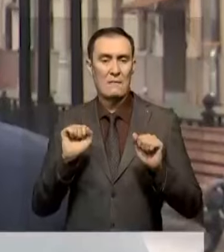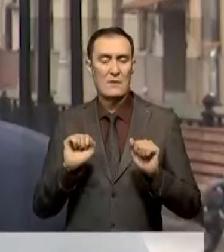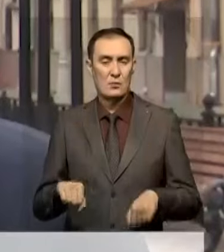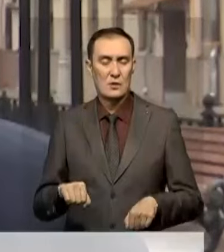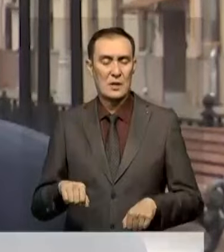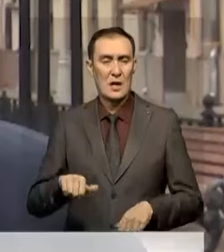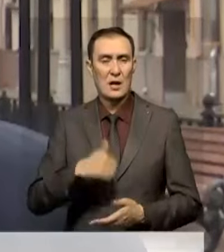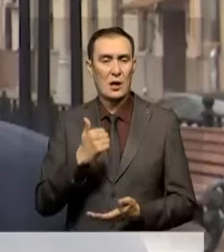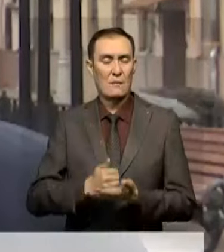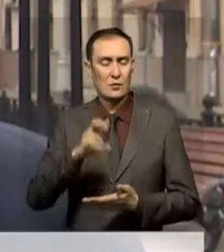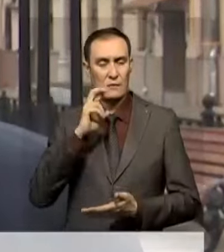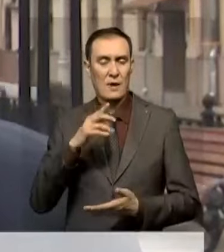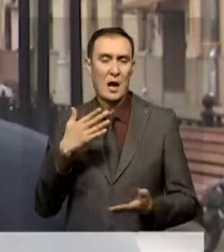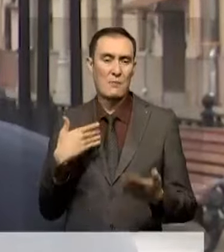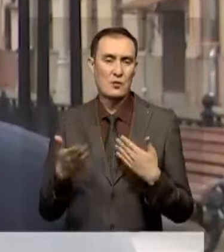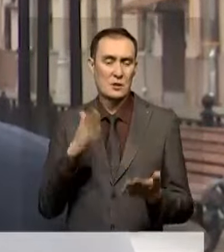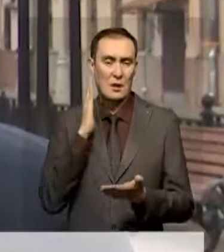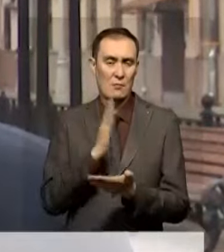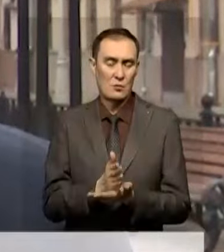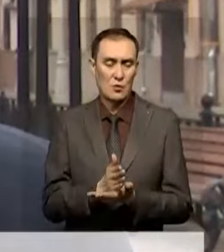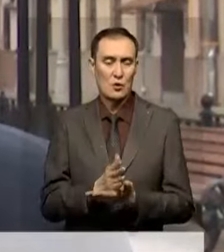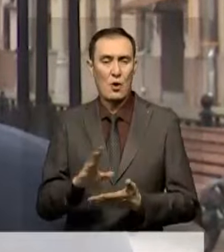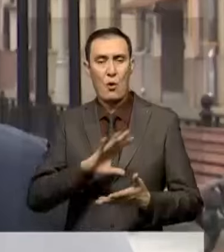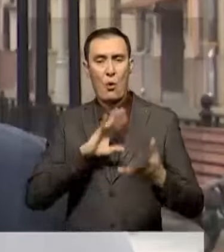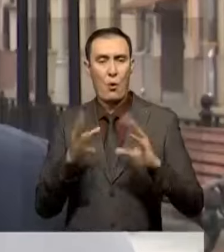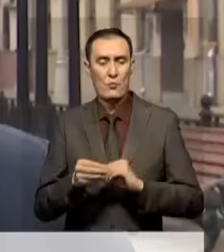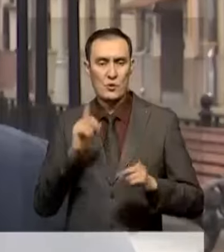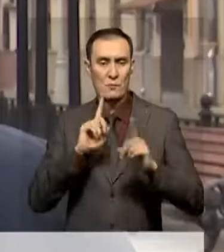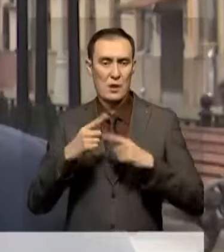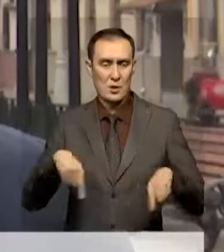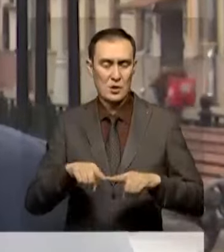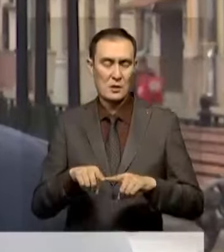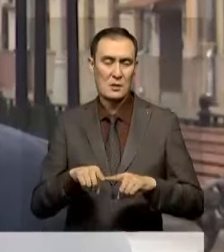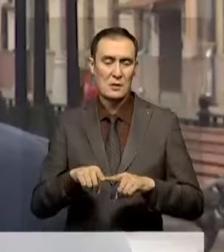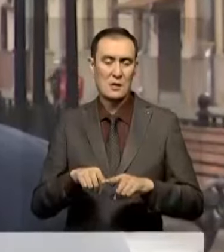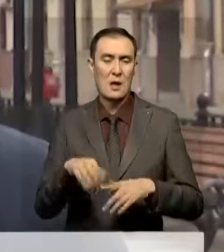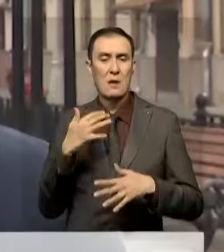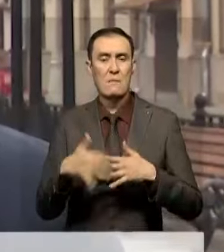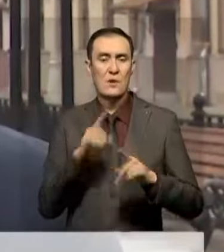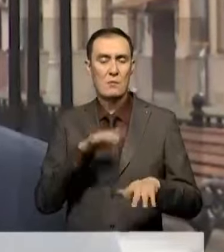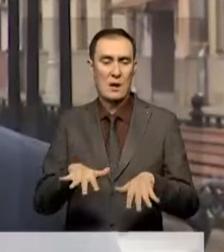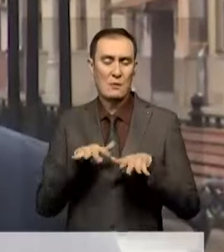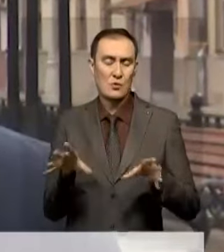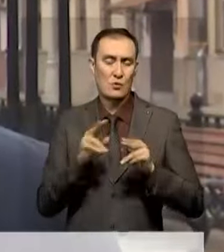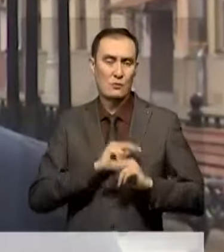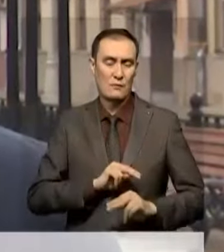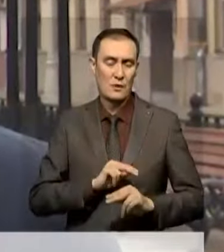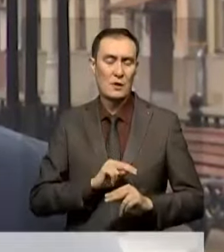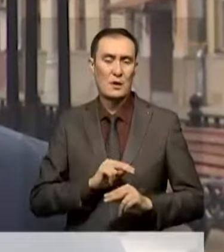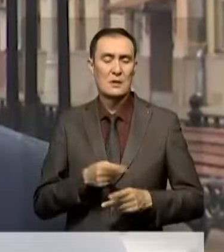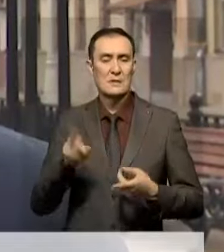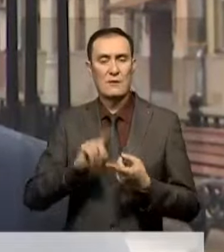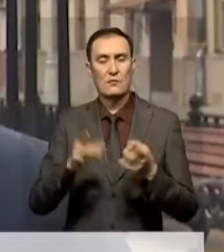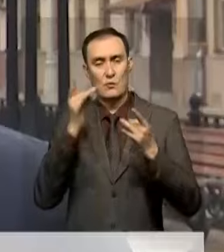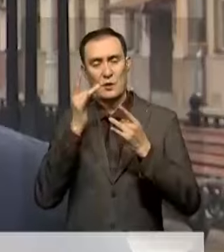стран общаться напрямую на общей площадке. Это возможность развивать межпарламентское сотрудничество, это возможность развивать гуманитарные связи, это